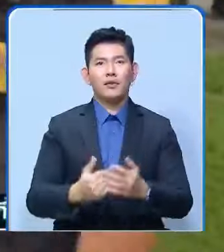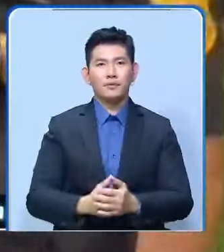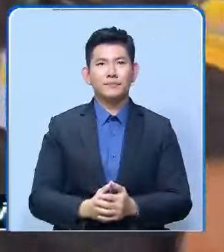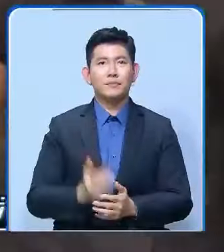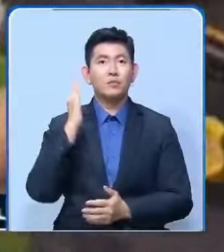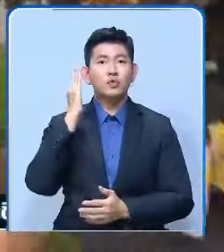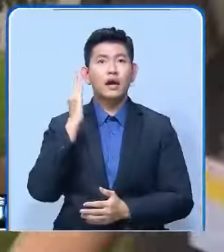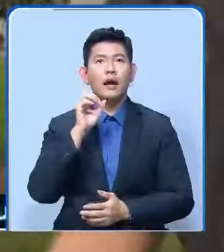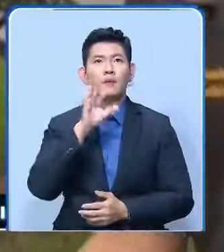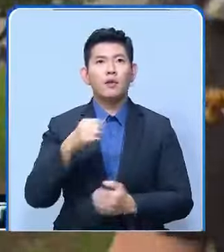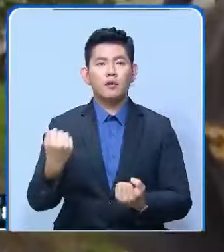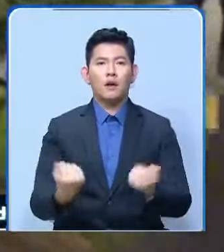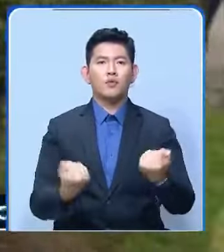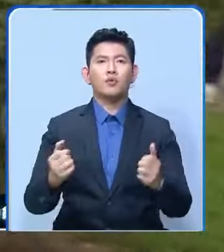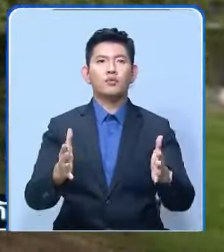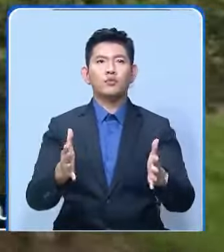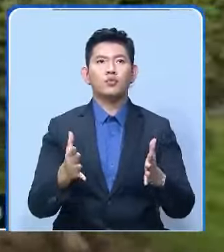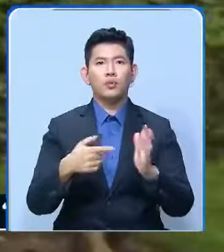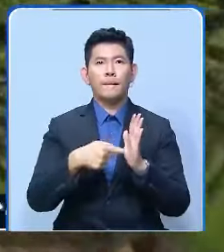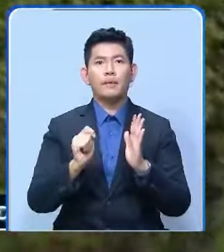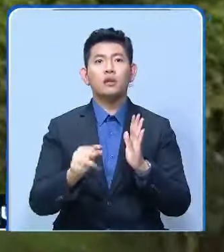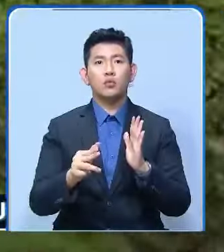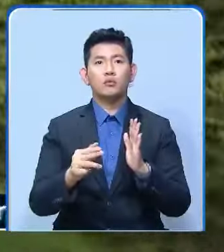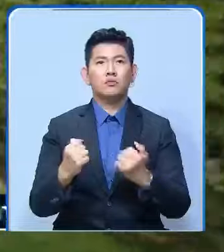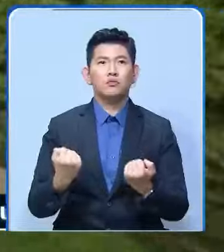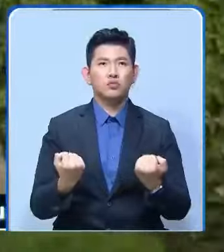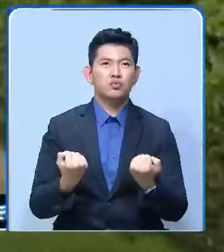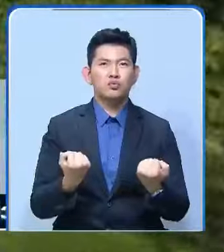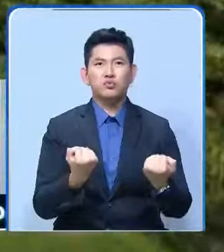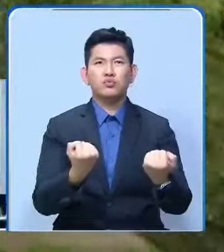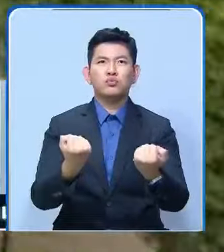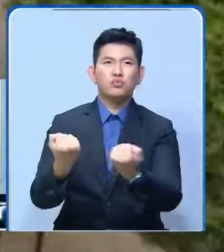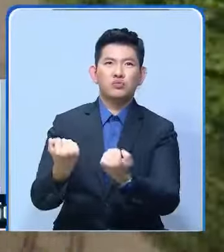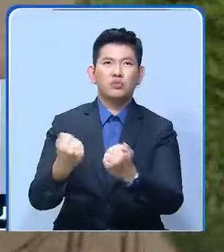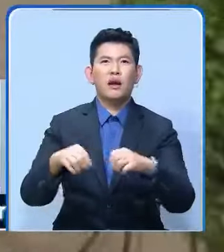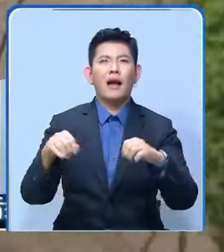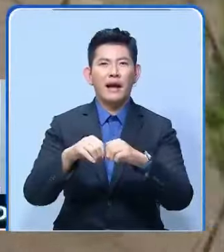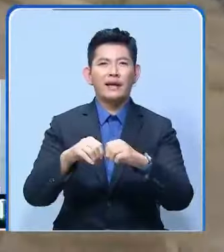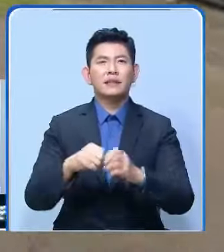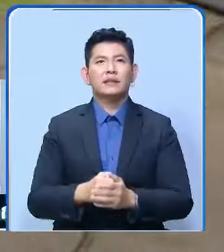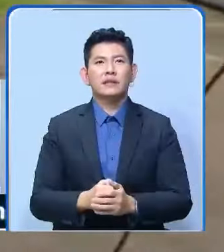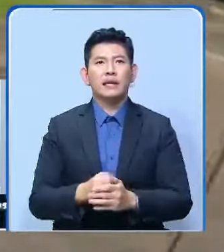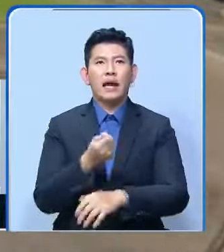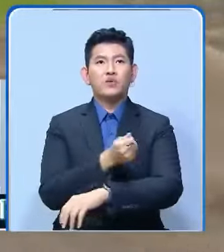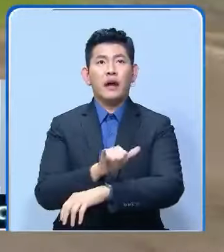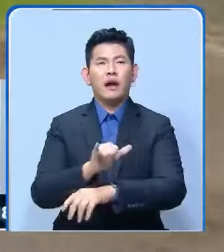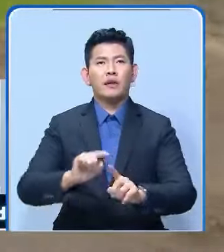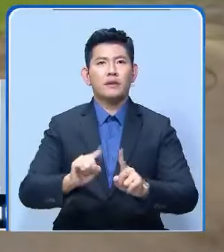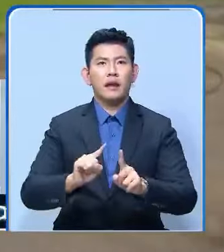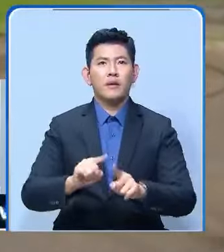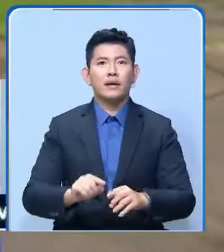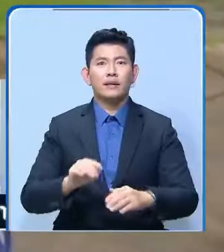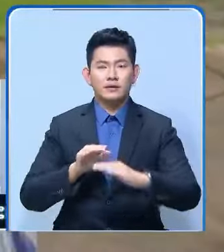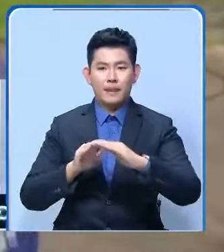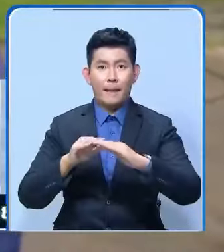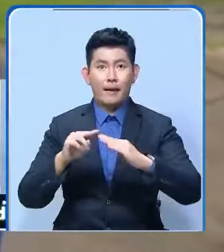มชายบอกขับรถบรรทุกมาจากปทุมธานีจะไปอัจจารบีแถวเจริญนครพอมาถึงที่เกิดเหตุขับรถลงสะพานเจอน้